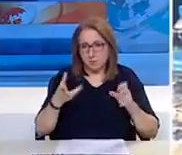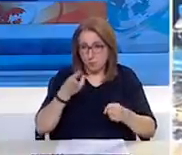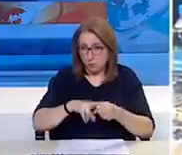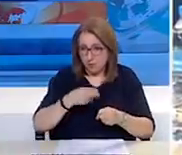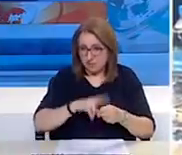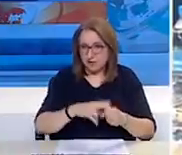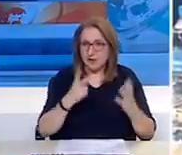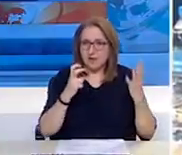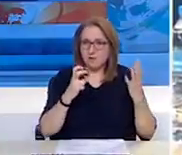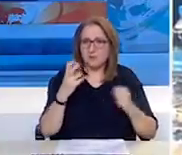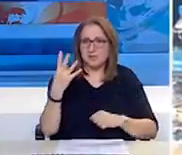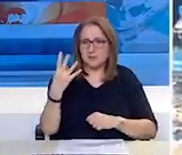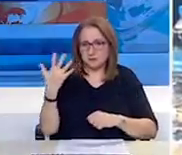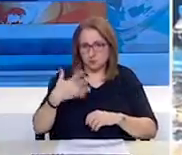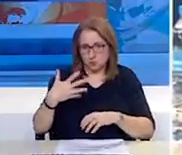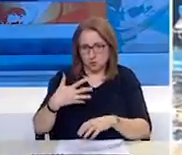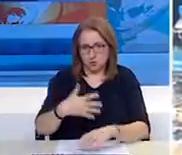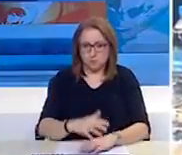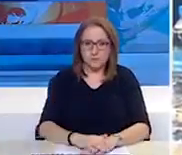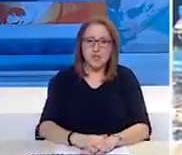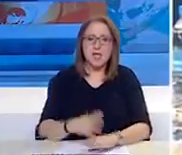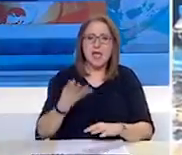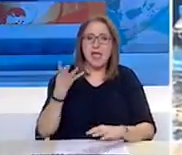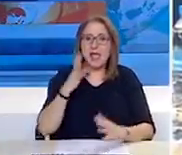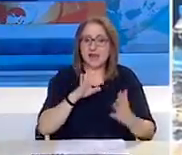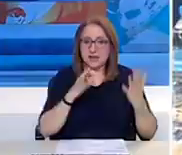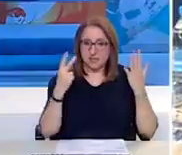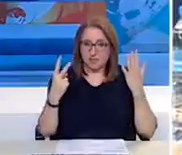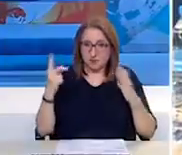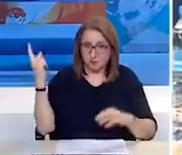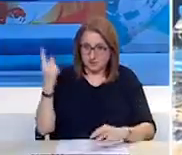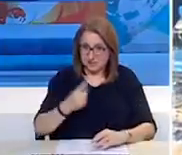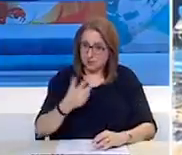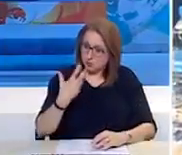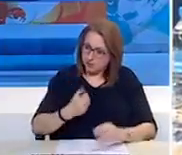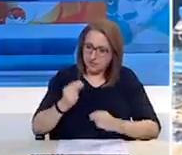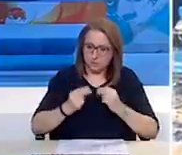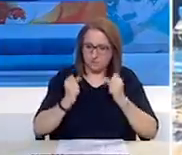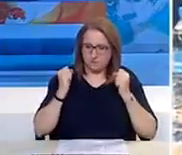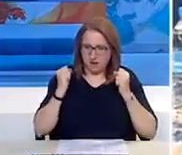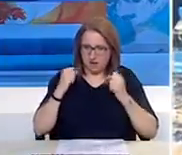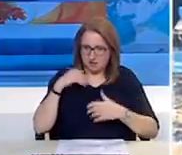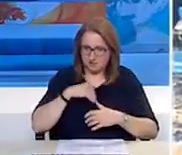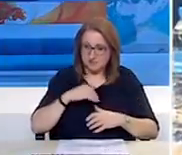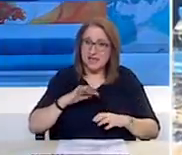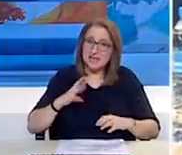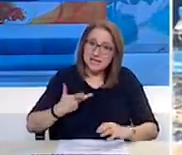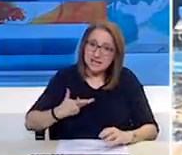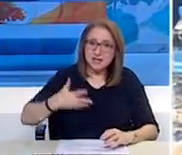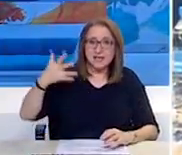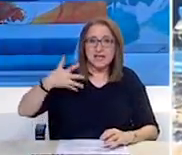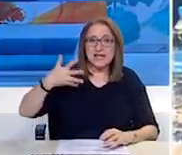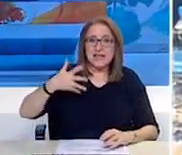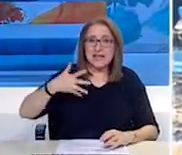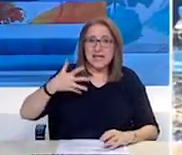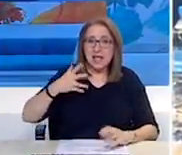μας ήταν τα 74 έτη και το 92% είχε κάποιο υποκείμενο νόσημα ή και ηλικία 70